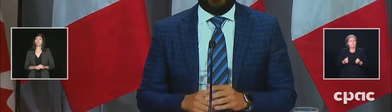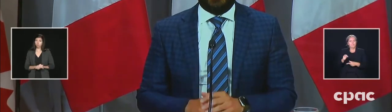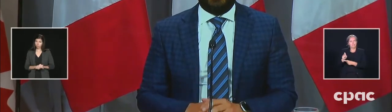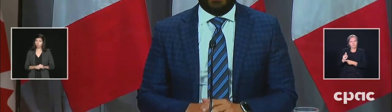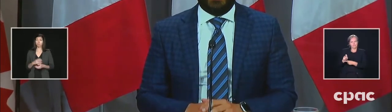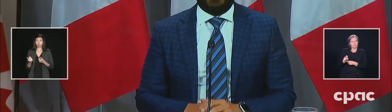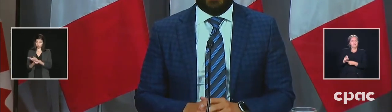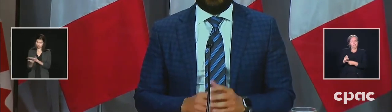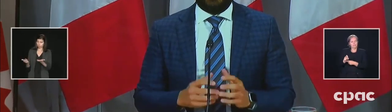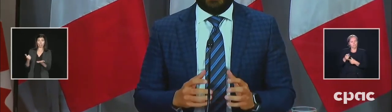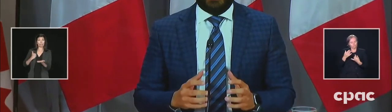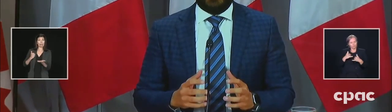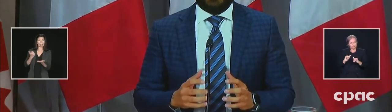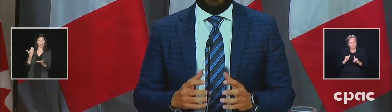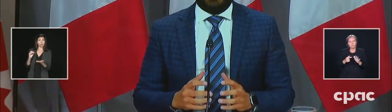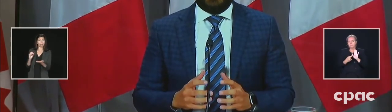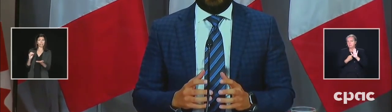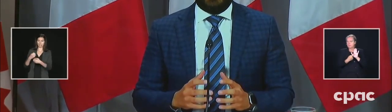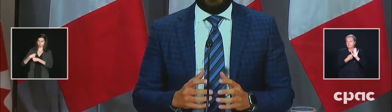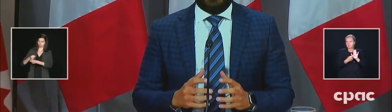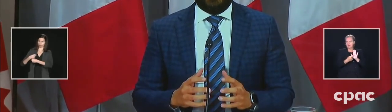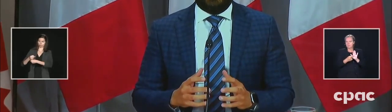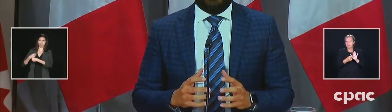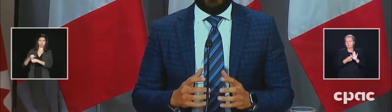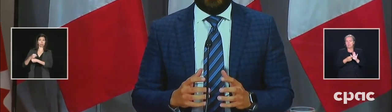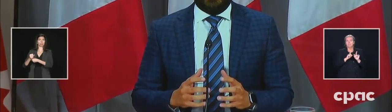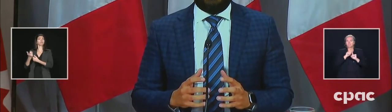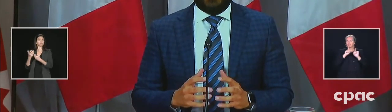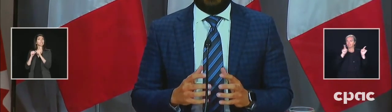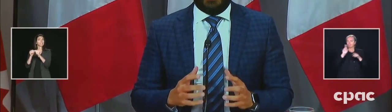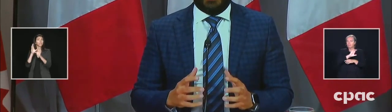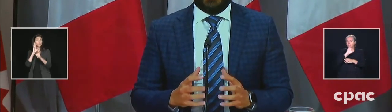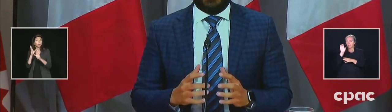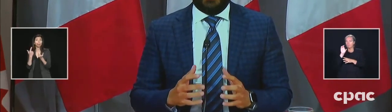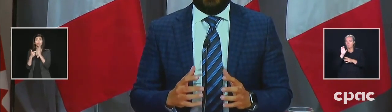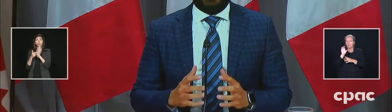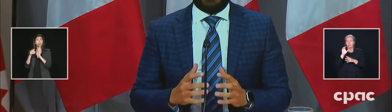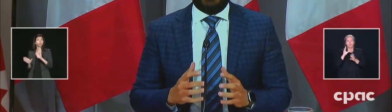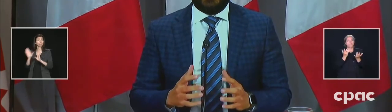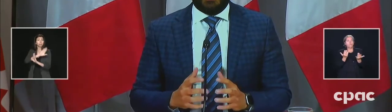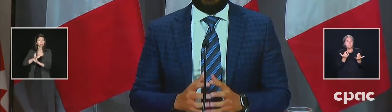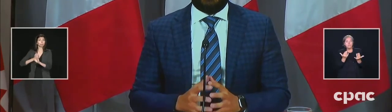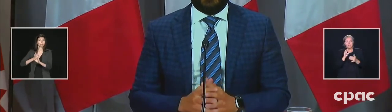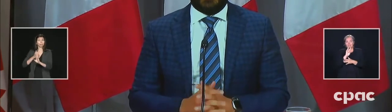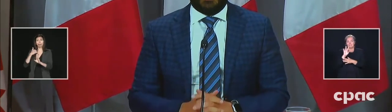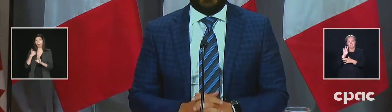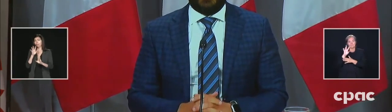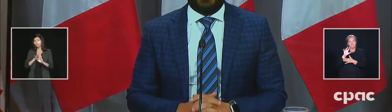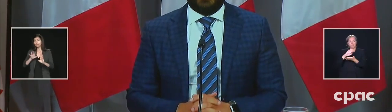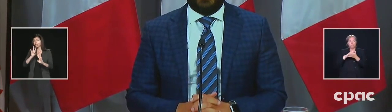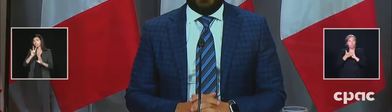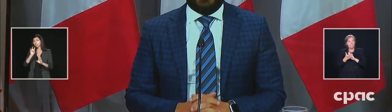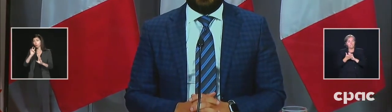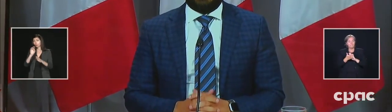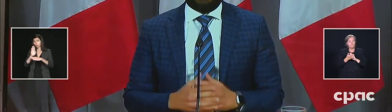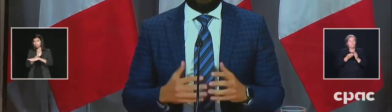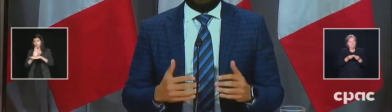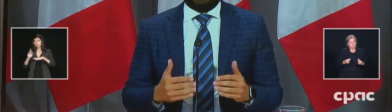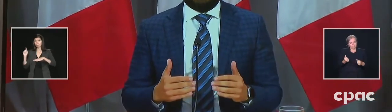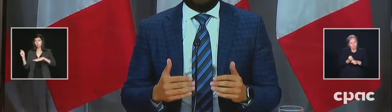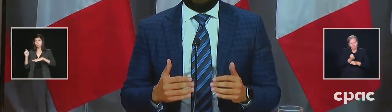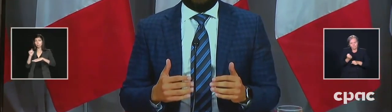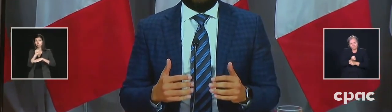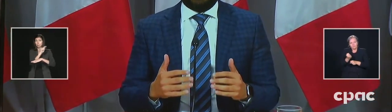700 entreprises partout au Canada qui ont fabriqué l'équipement essentiel pour tous les Canadiens. Et je